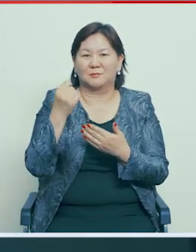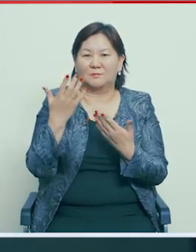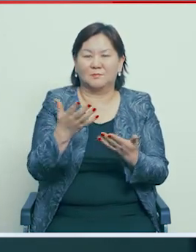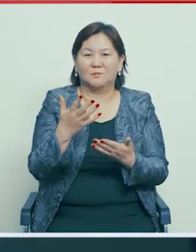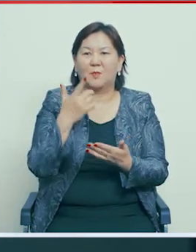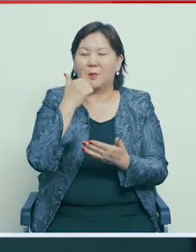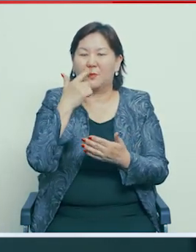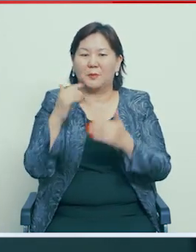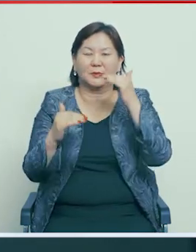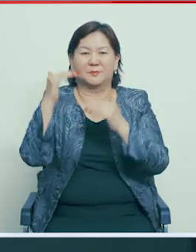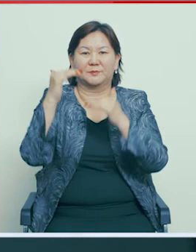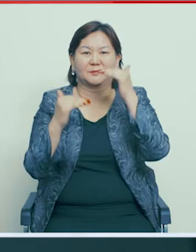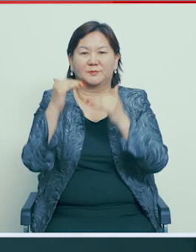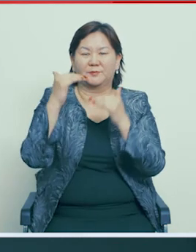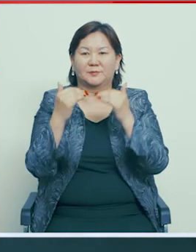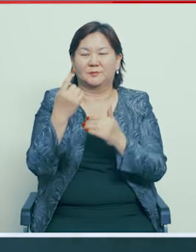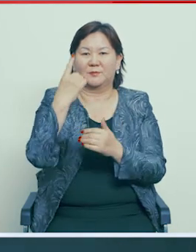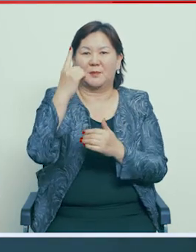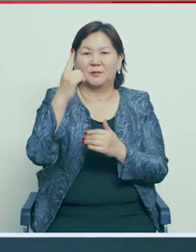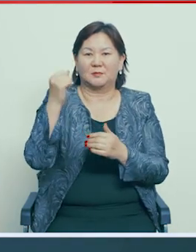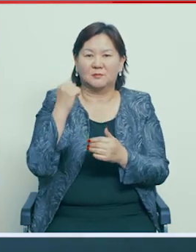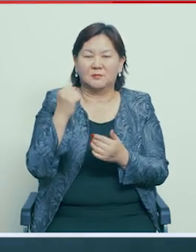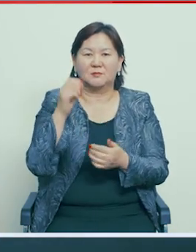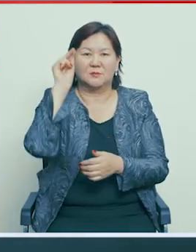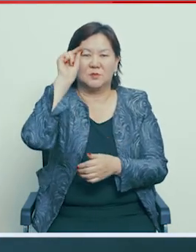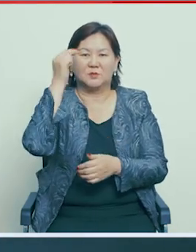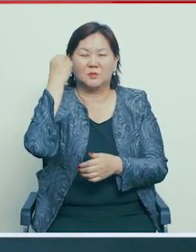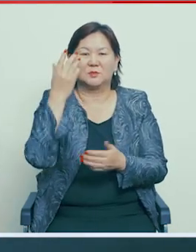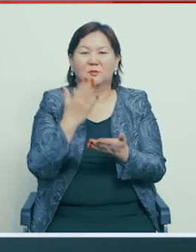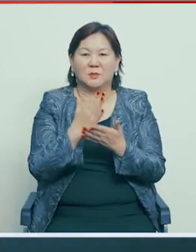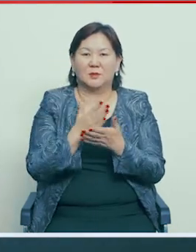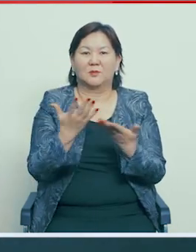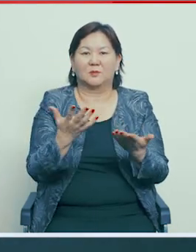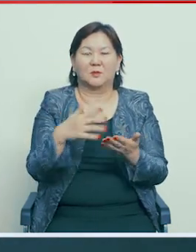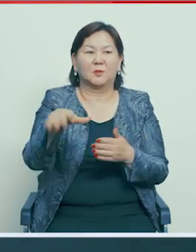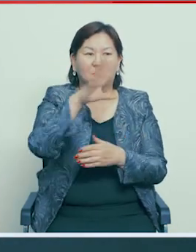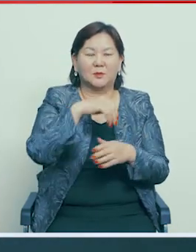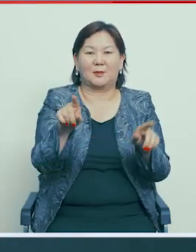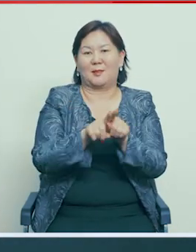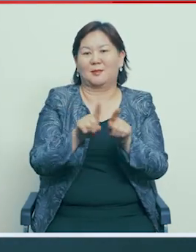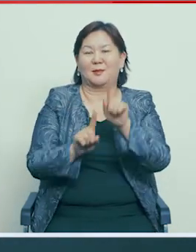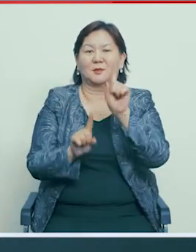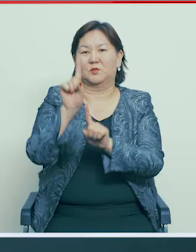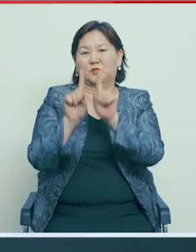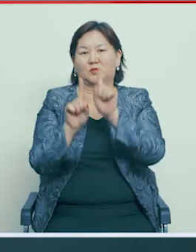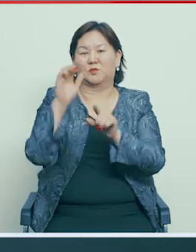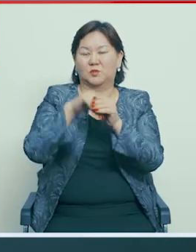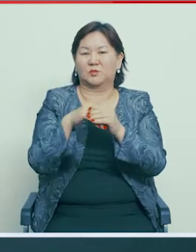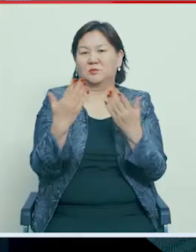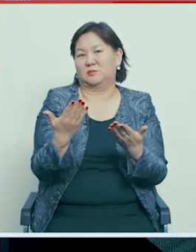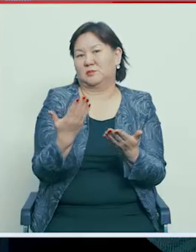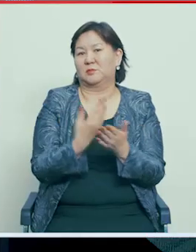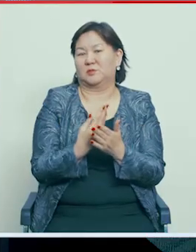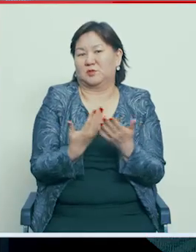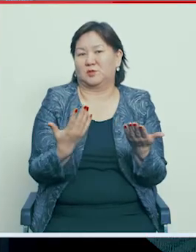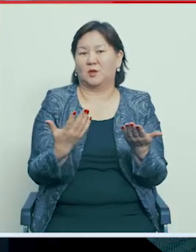эрүүл улсуудтай өрсөлдөөд Фулбрайтаар тий төгсч ирсэн юм ихтэй байхгүй юу? Одоо бус улсуудтай яг адилхан өрсөлдөөд ингээд орж ирнэ гэдэг чи одоо юу гэсэн